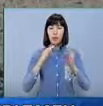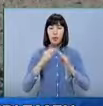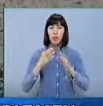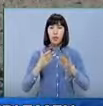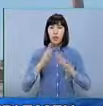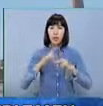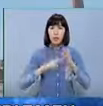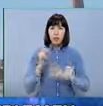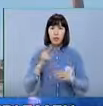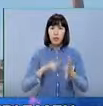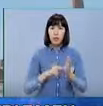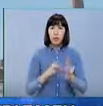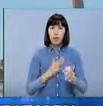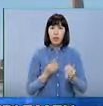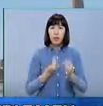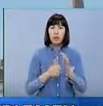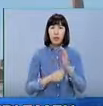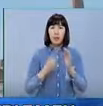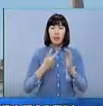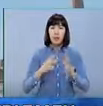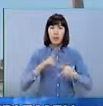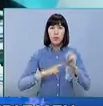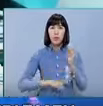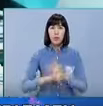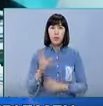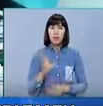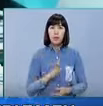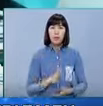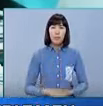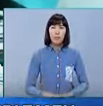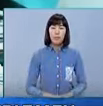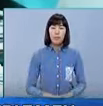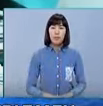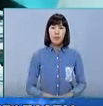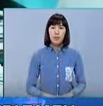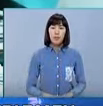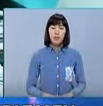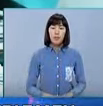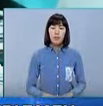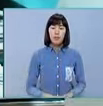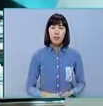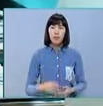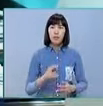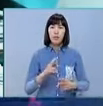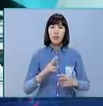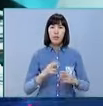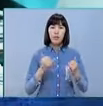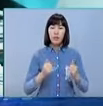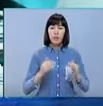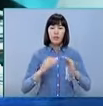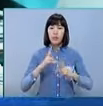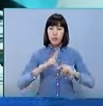деп жоспарланған. Қазір соның 68-інің құрылысы қызған. Мынау әкімшілік іскер орда салынатын жерден, салынатын басталған